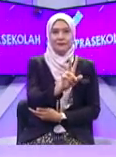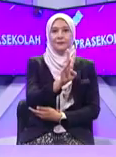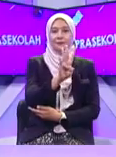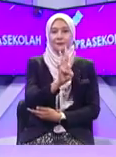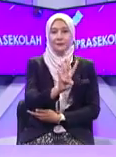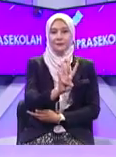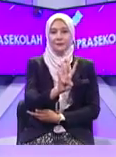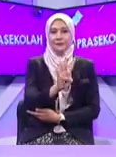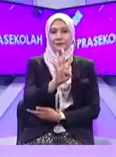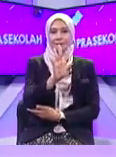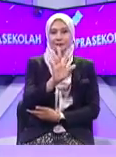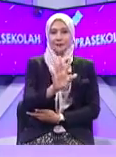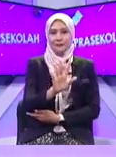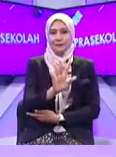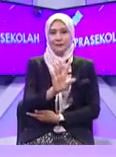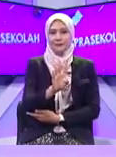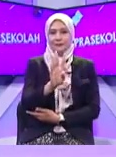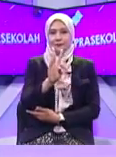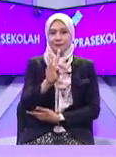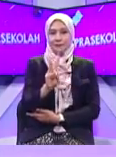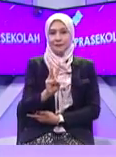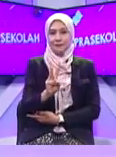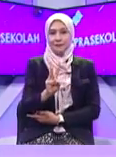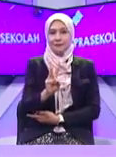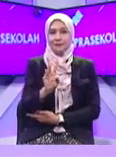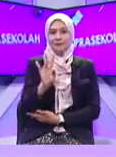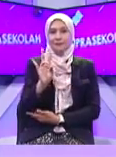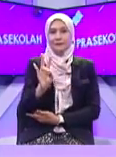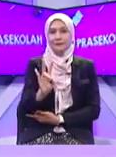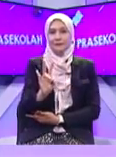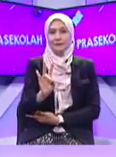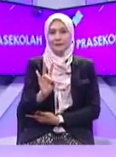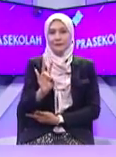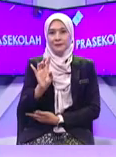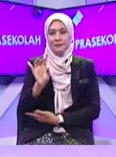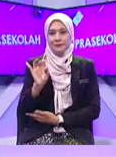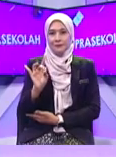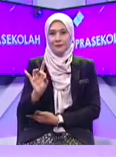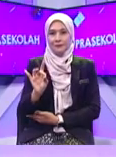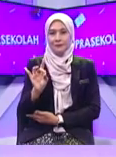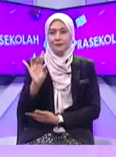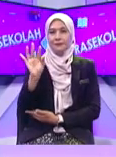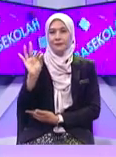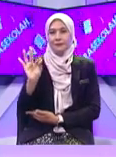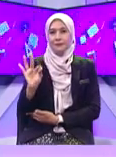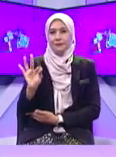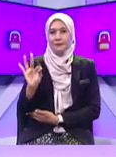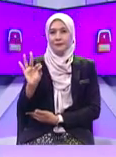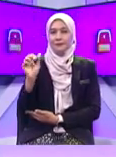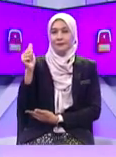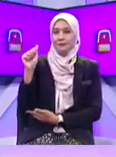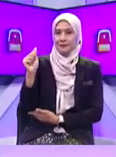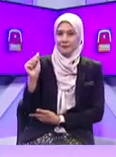empat lima 6 7 8 9